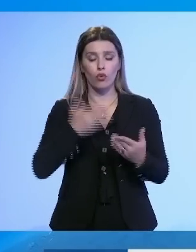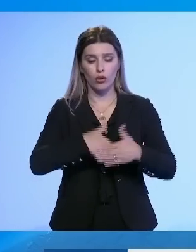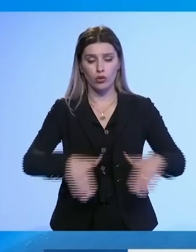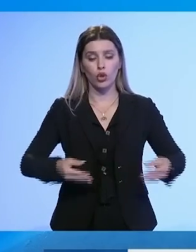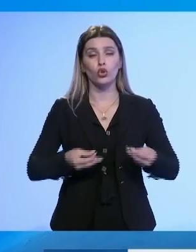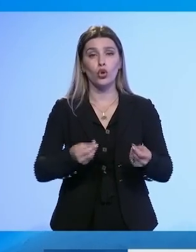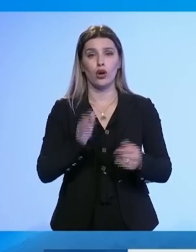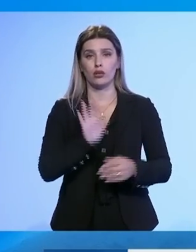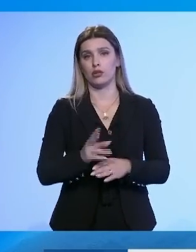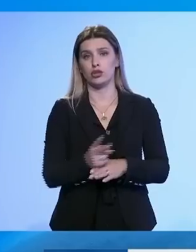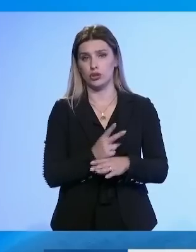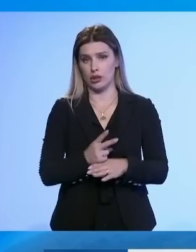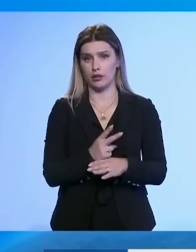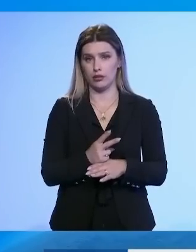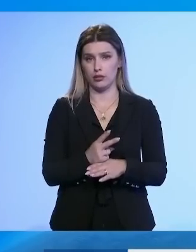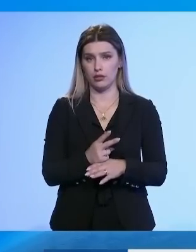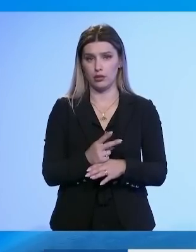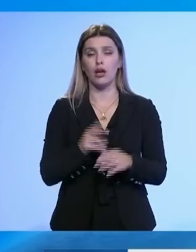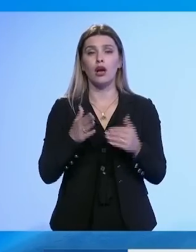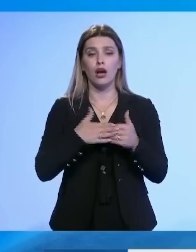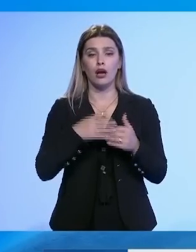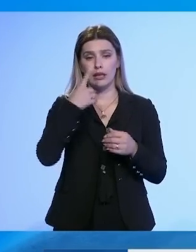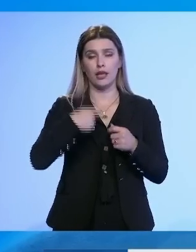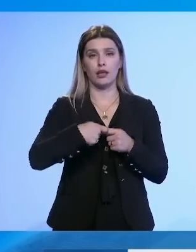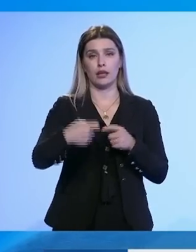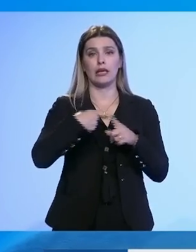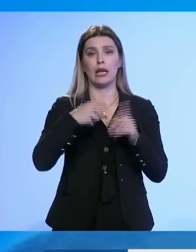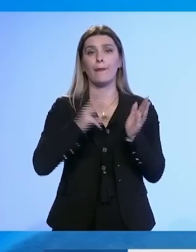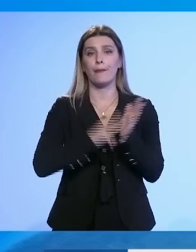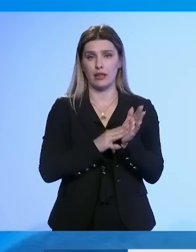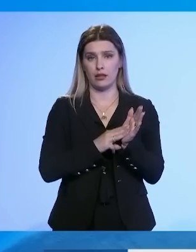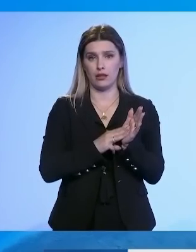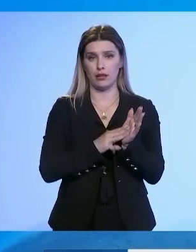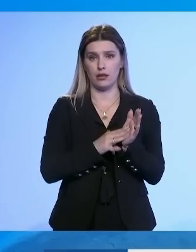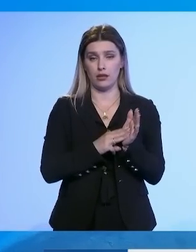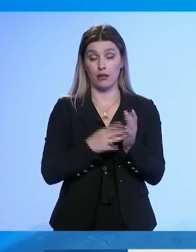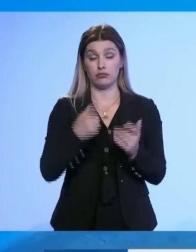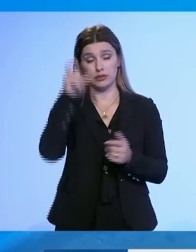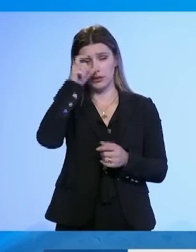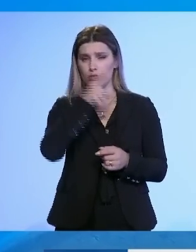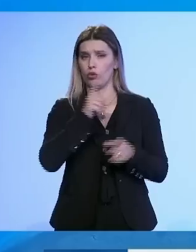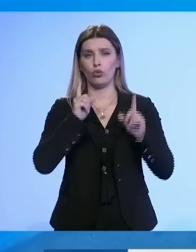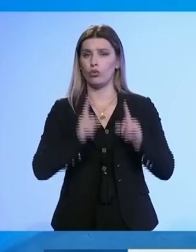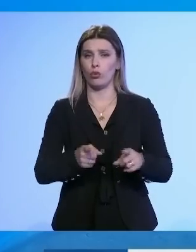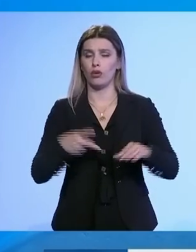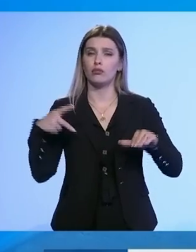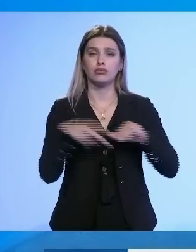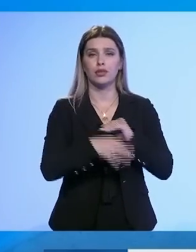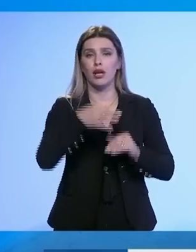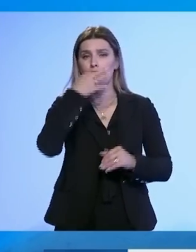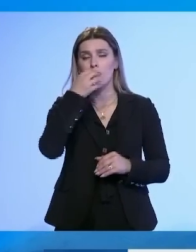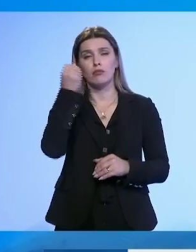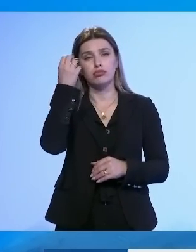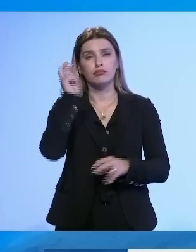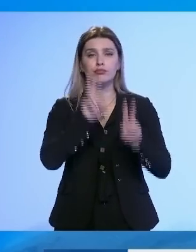e Republikës, saktësisht 1 kilometër larg kufirit. Serbia duhet të ndaloj dezinformimin dhe të liroj